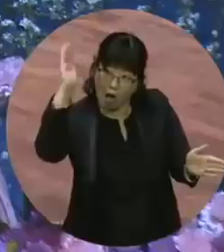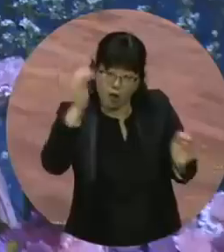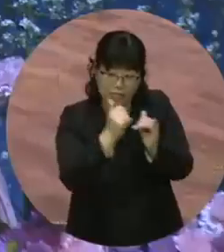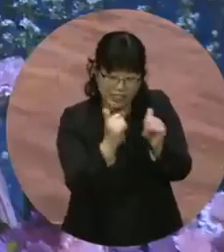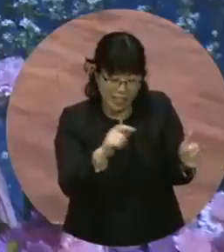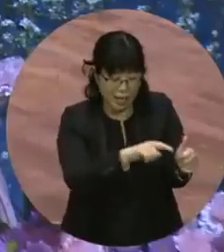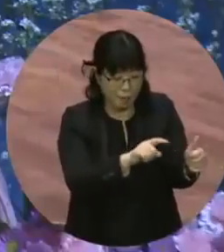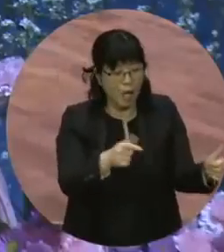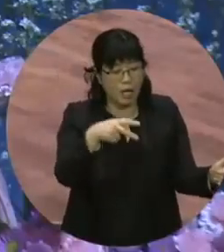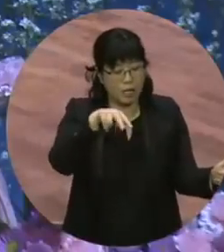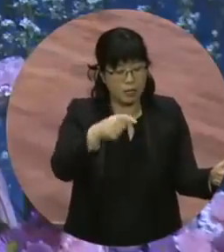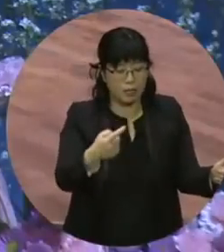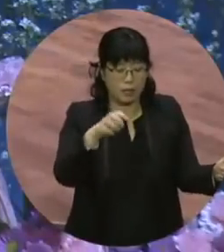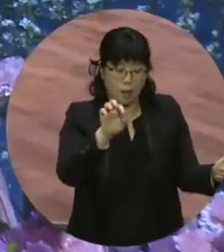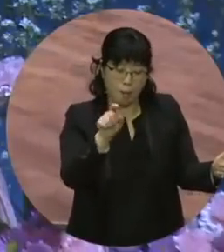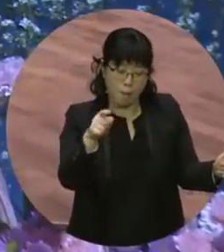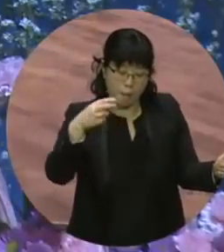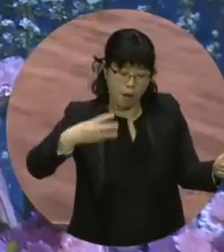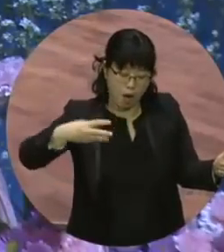목사님이 고백을 했어요.